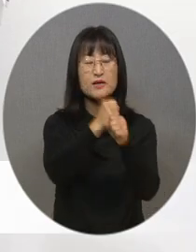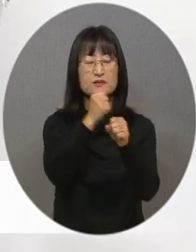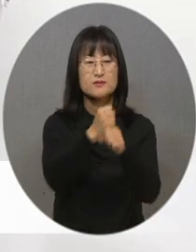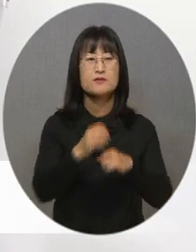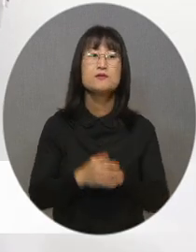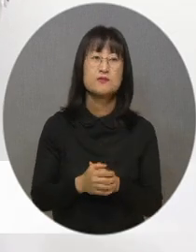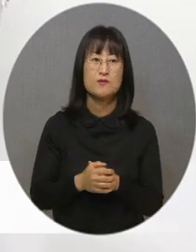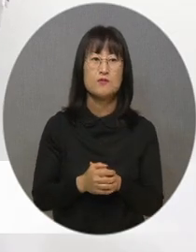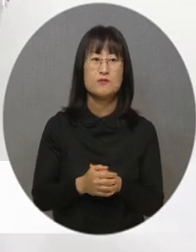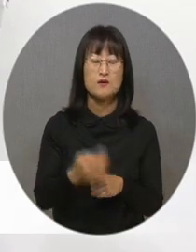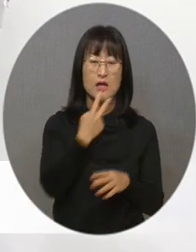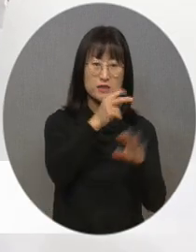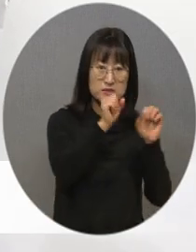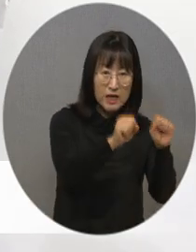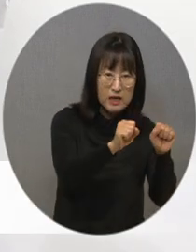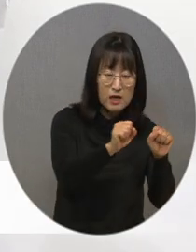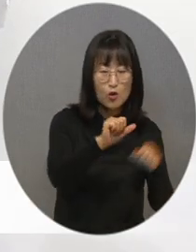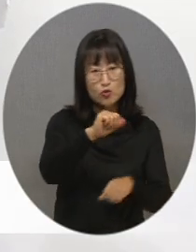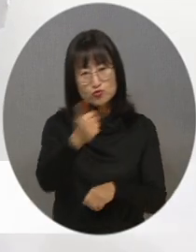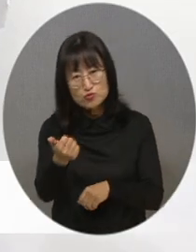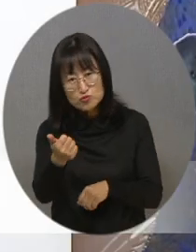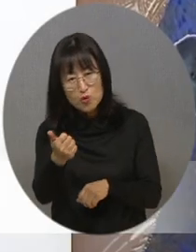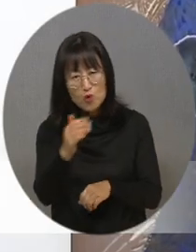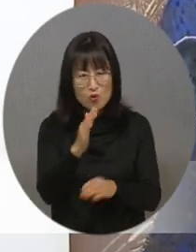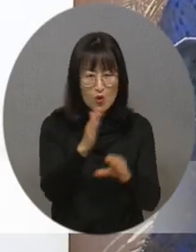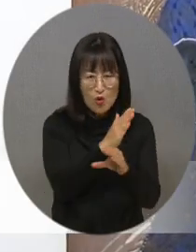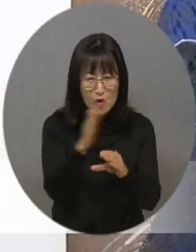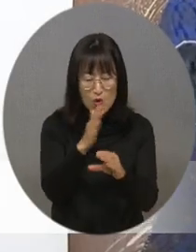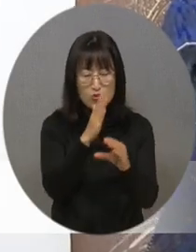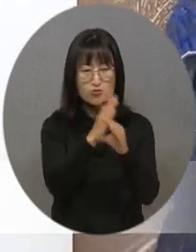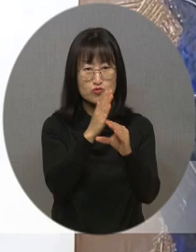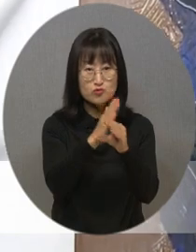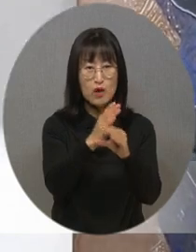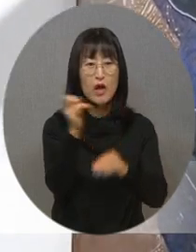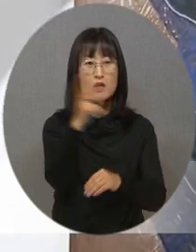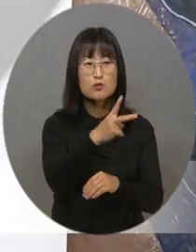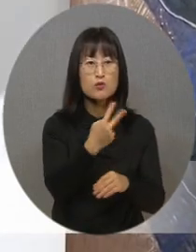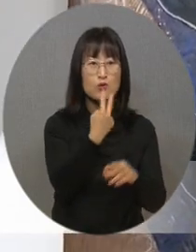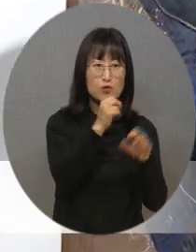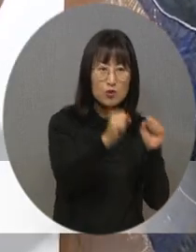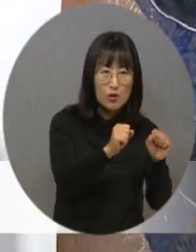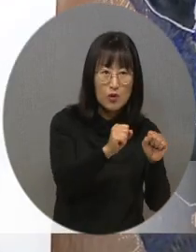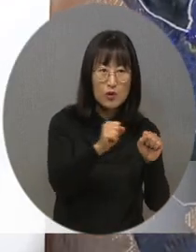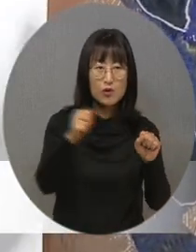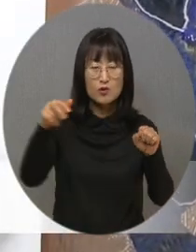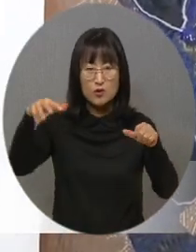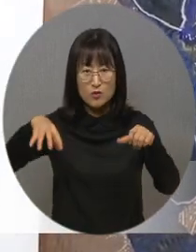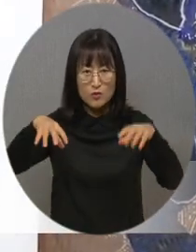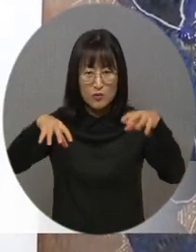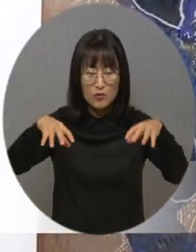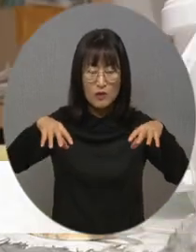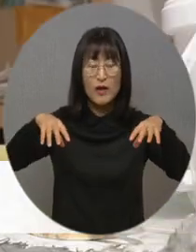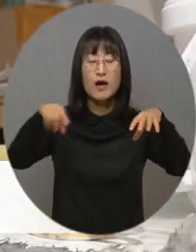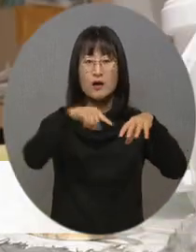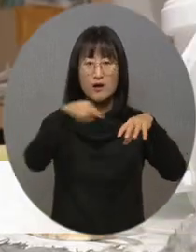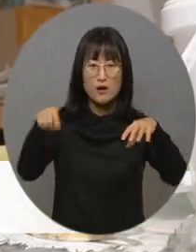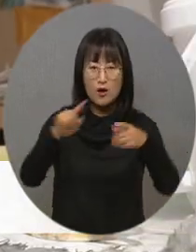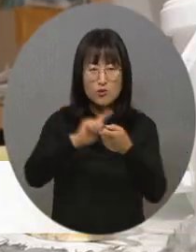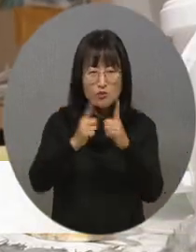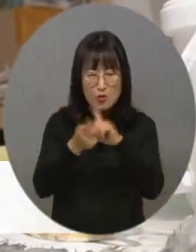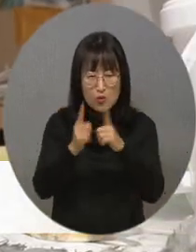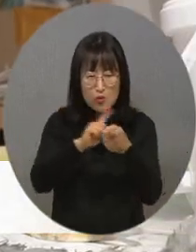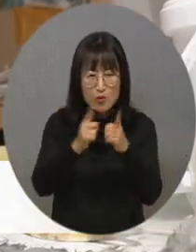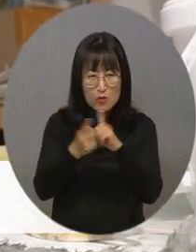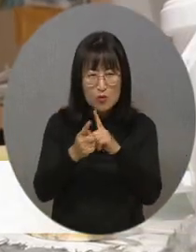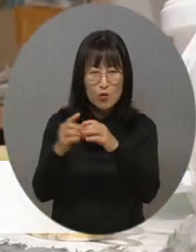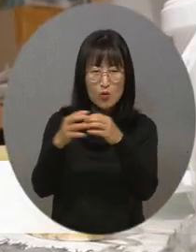작가는 살아있는 것과 죽어있는 것의 사이, 공존하는 것과 양립하는 것의 사이를 탐색하고 양면적인